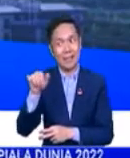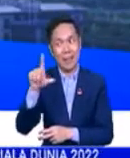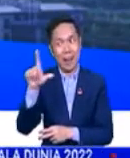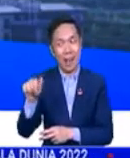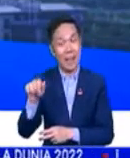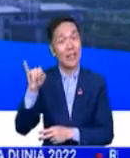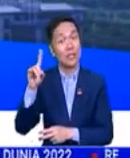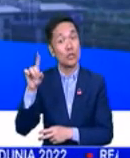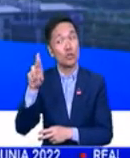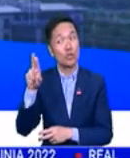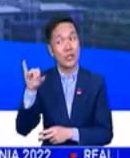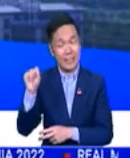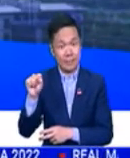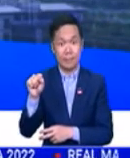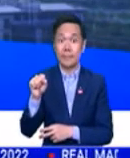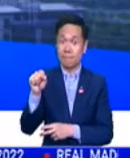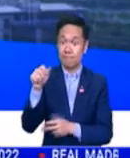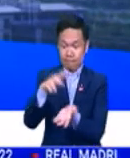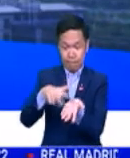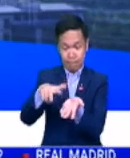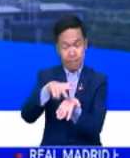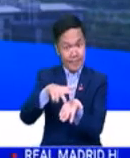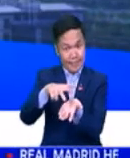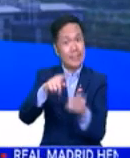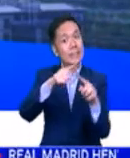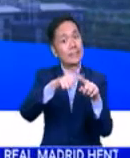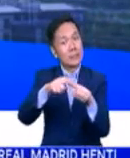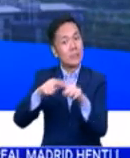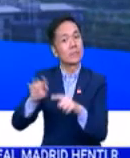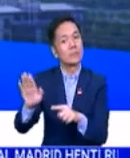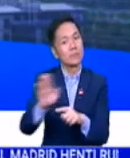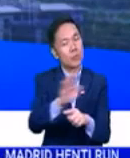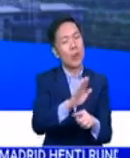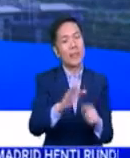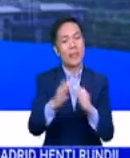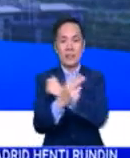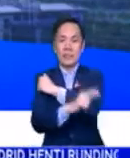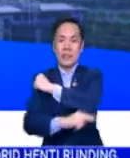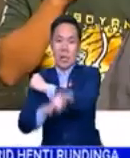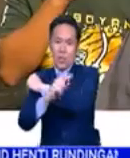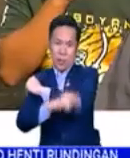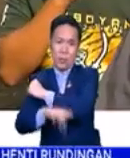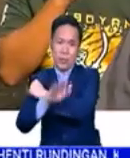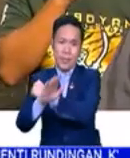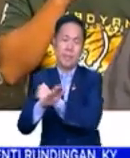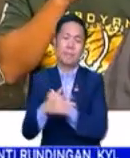bagaimanapun keputusan itu tertakluk kepada pihak berkuasa agama negeri.